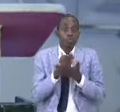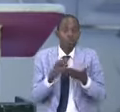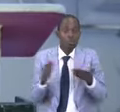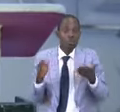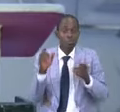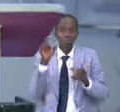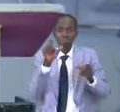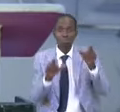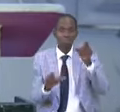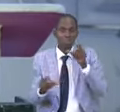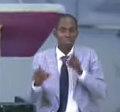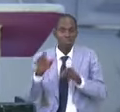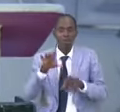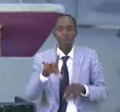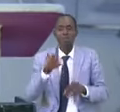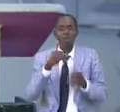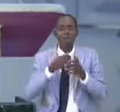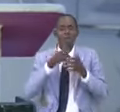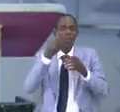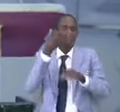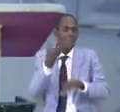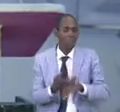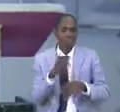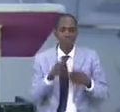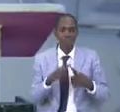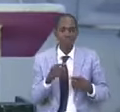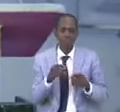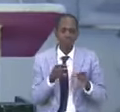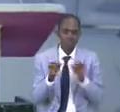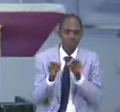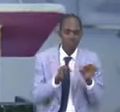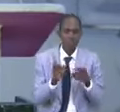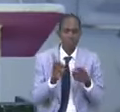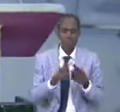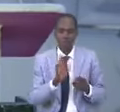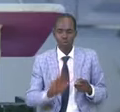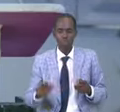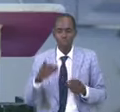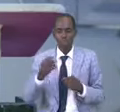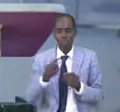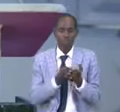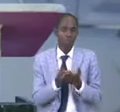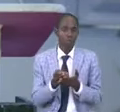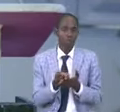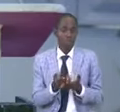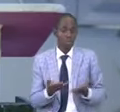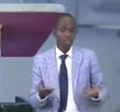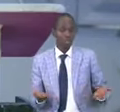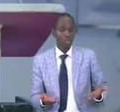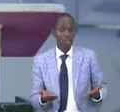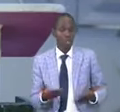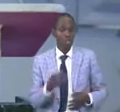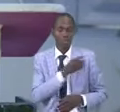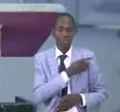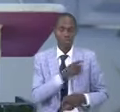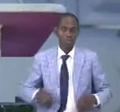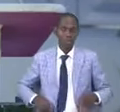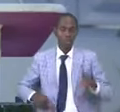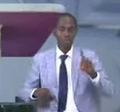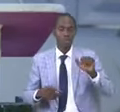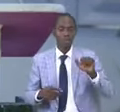ont du mal à dire la vérité à leurs enfants c'était David que déjà ça le mot la vérité